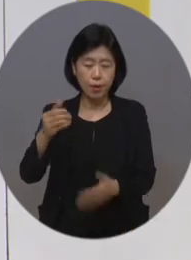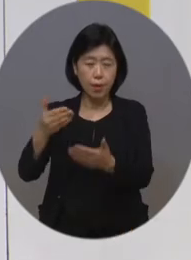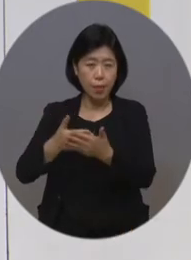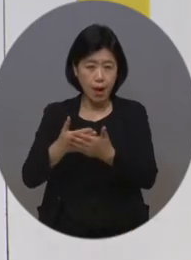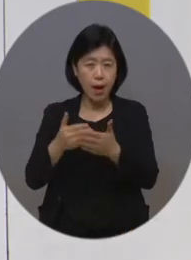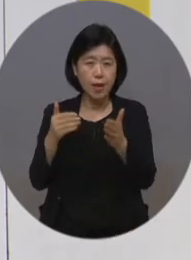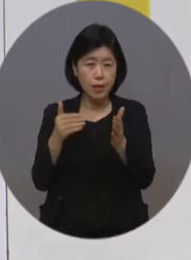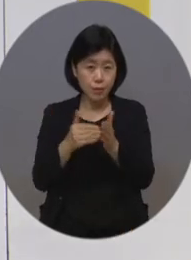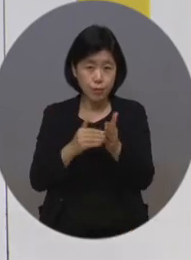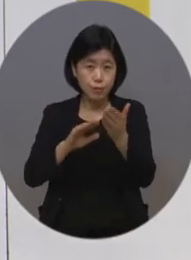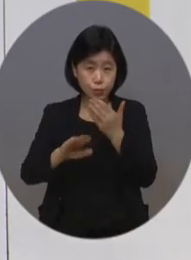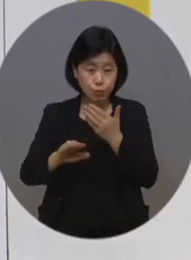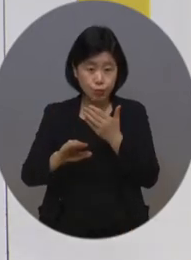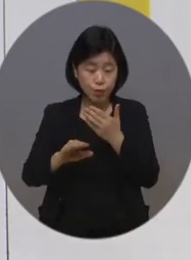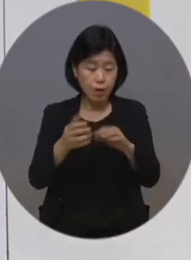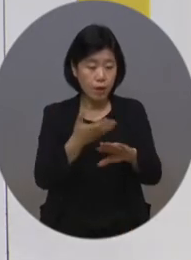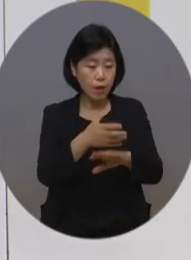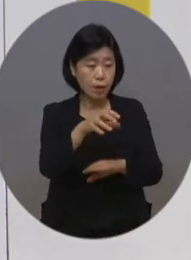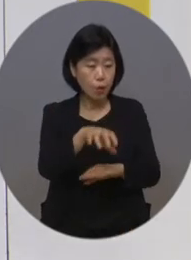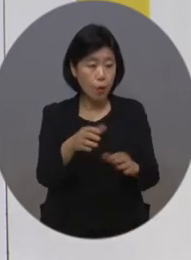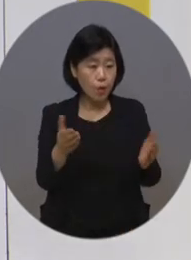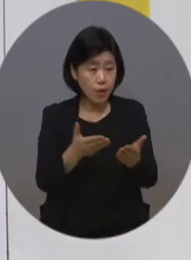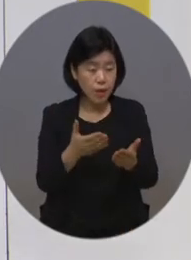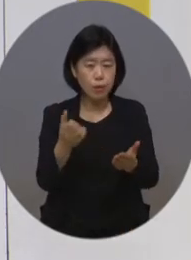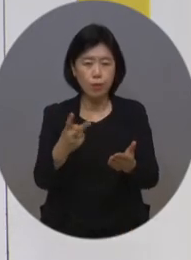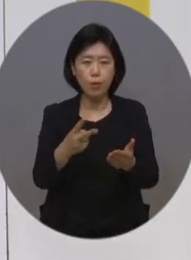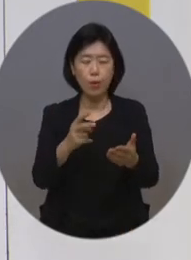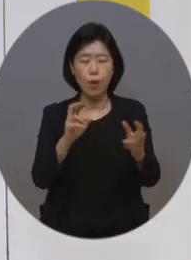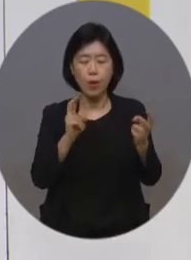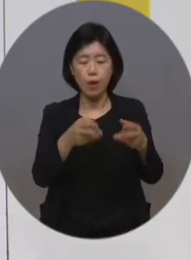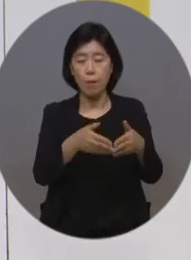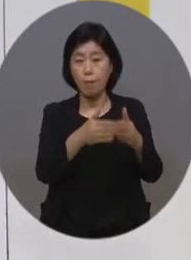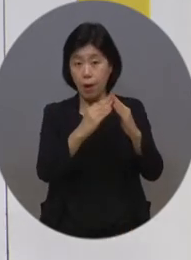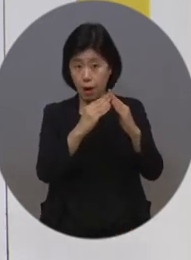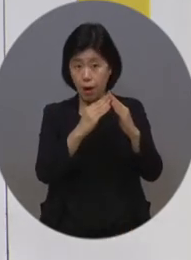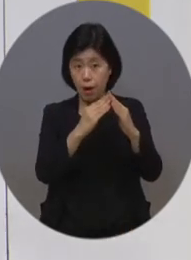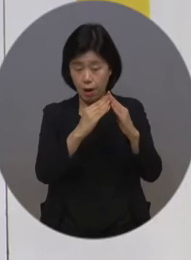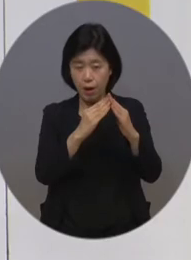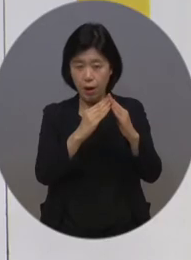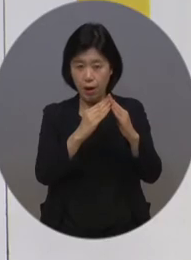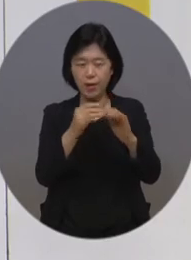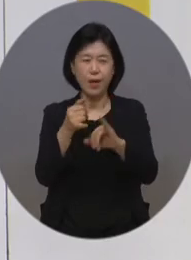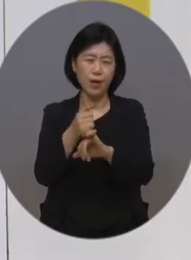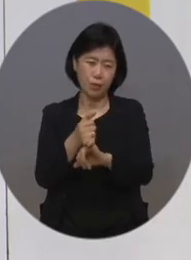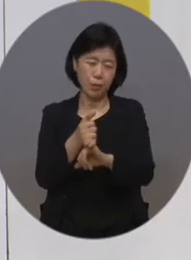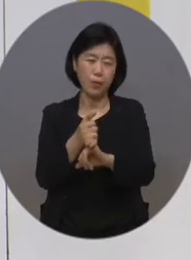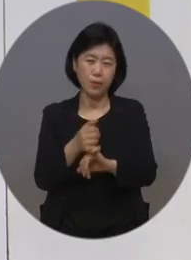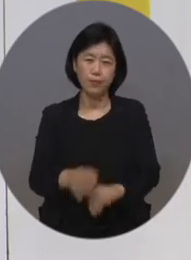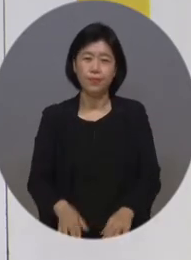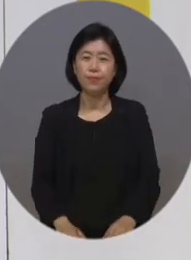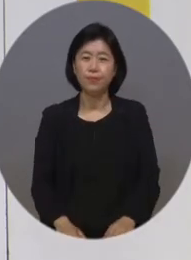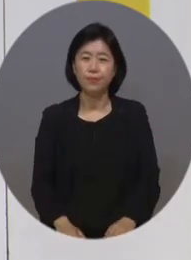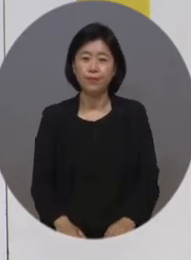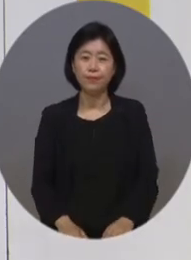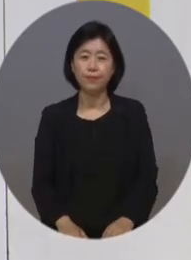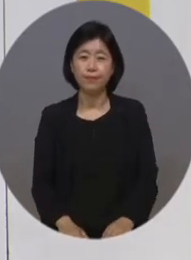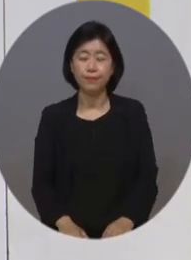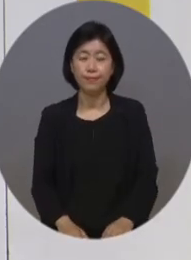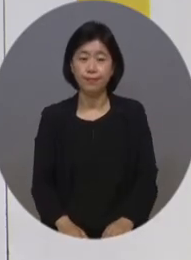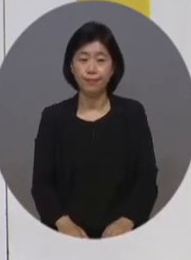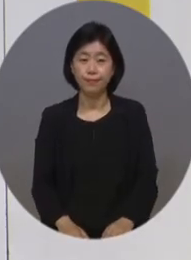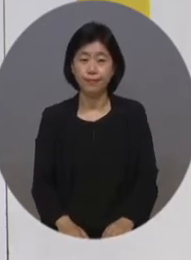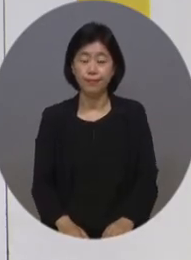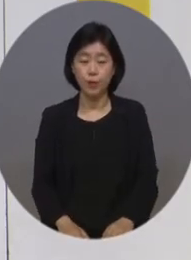약속을 해서 하는 거죠 그래서 이게 그 연수생들이 제 배출 되기 시작했는데 4 애기옷 역시 전국에서